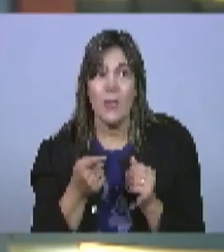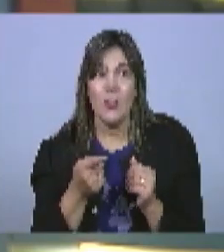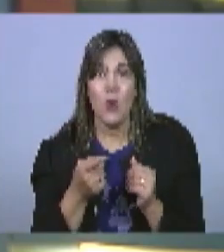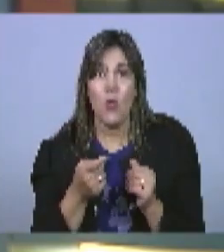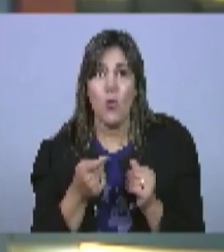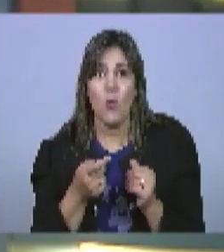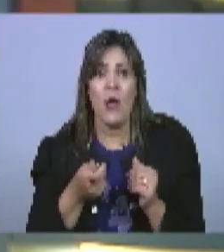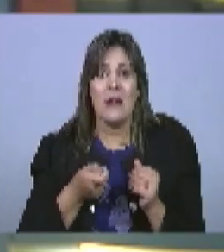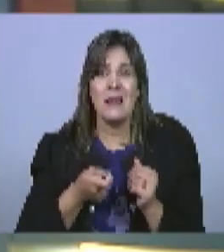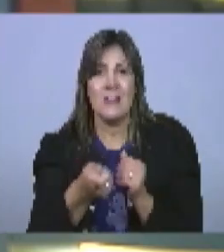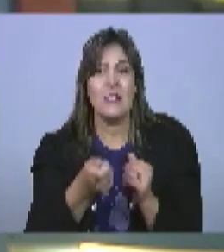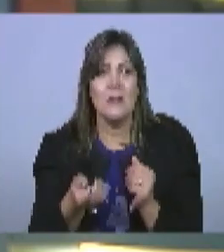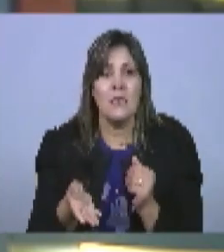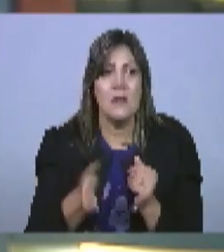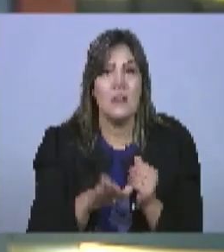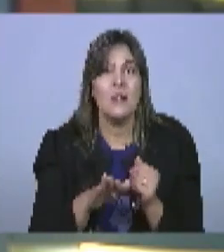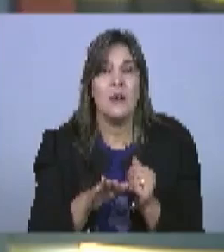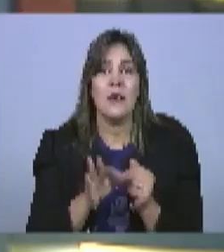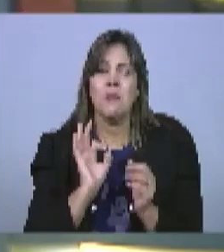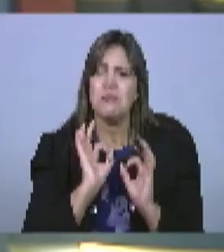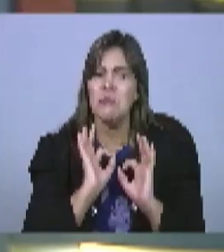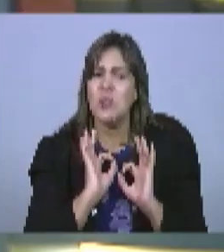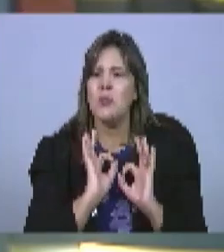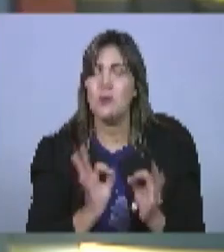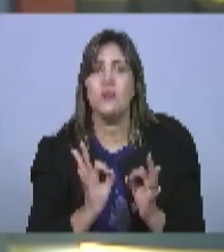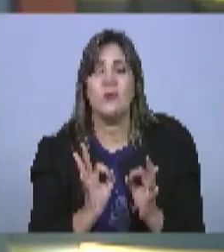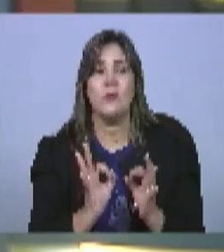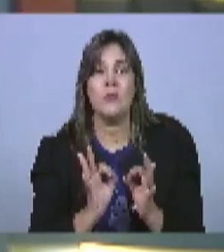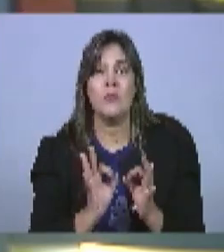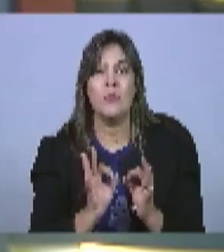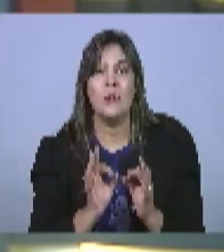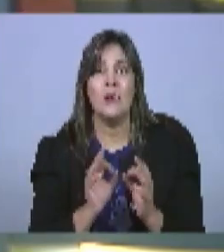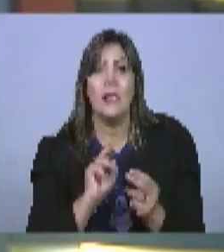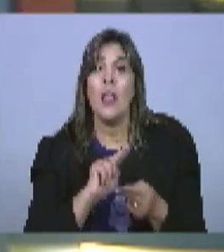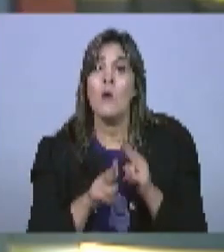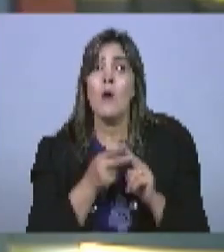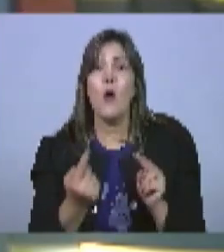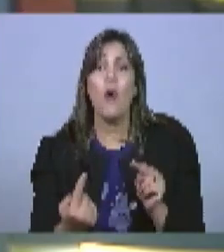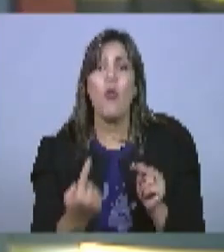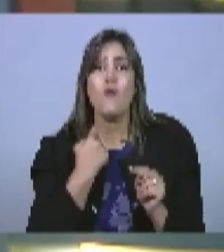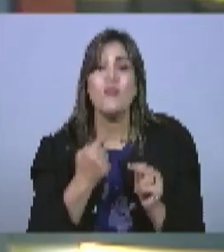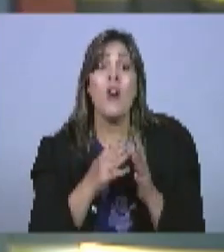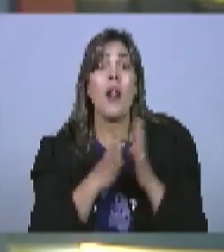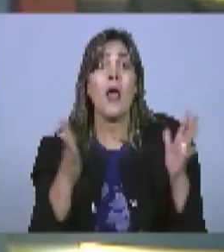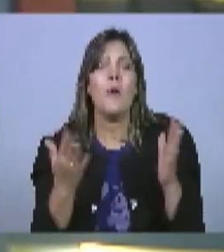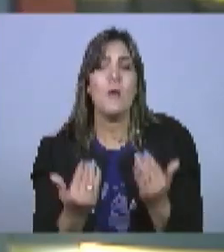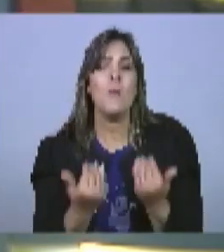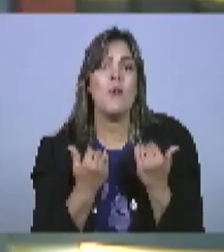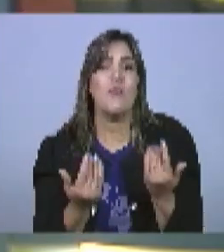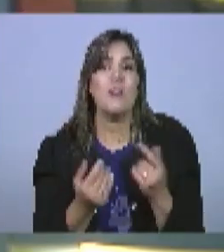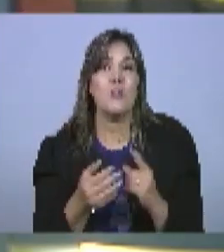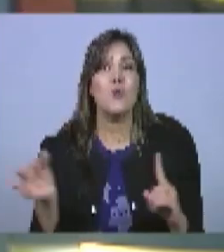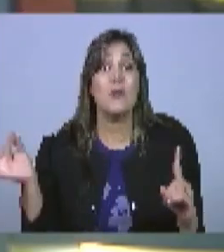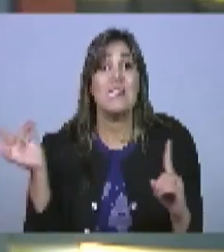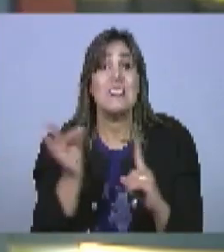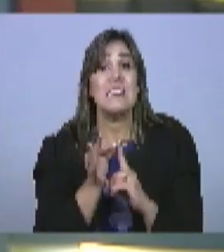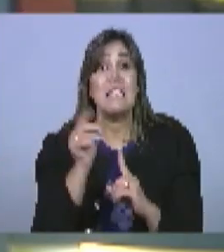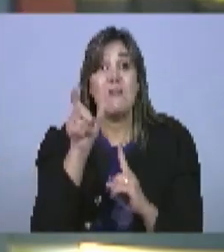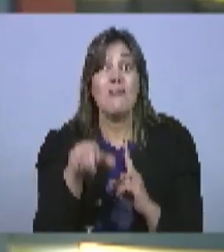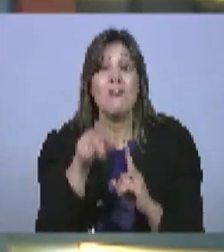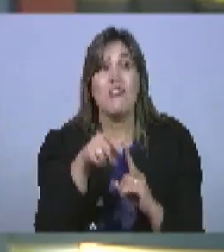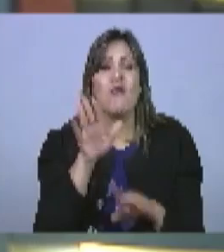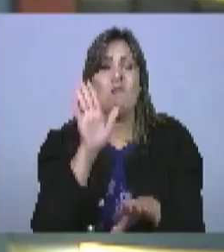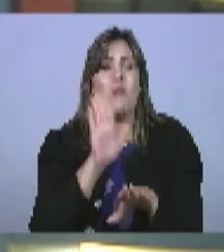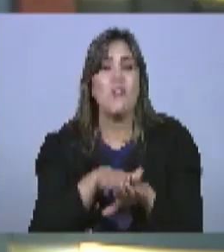سلاح الاغتيال بدقه شديده دون احداث خسائر كبرى واستهداف الشخصيات